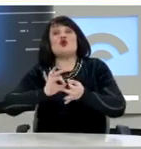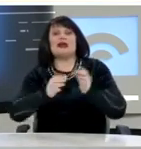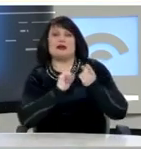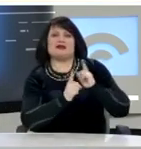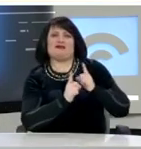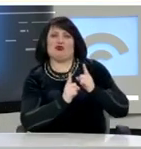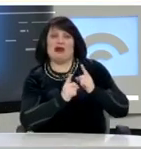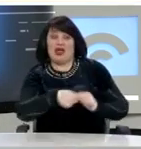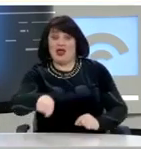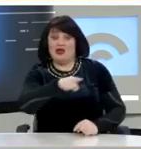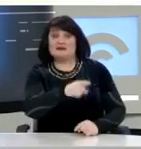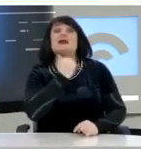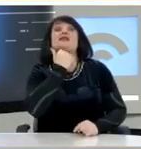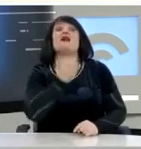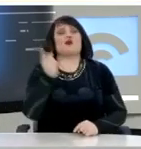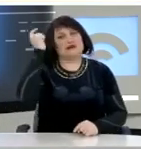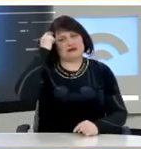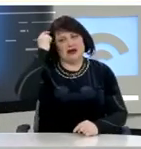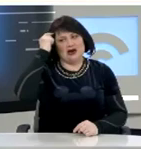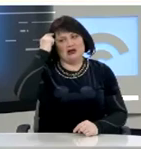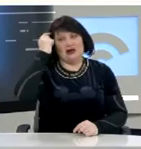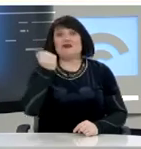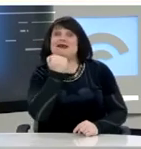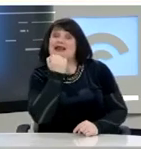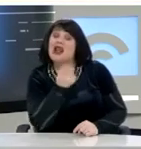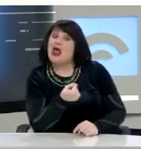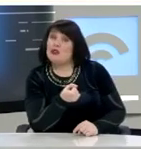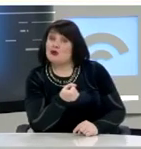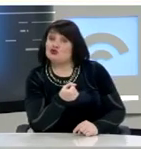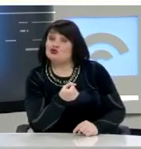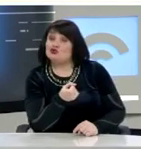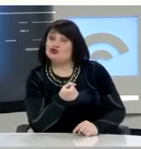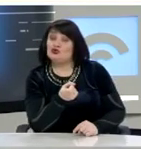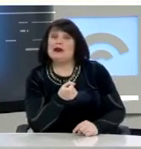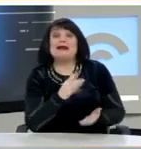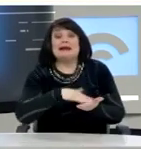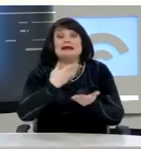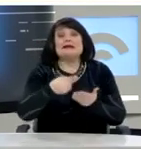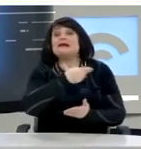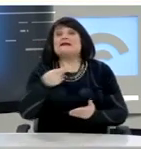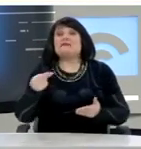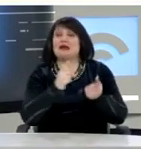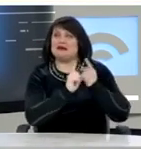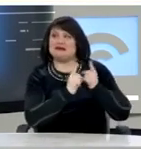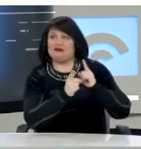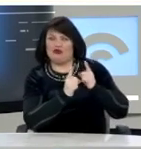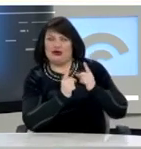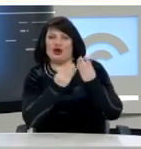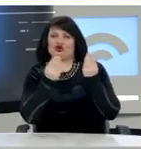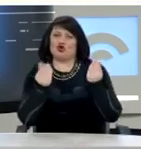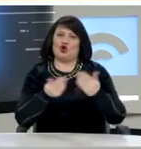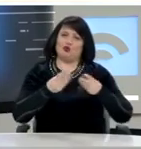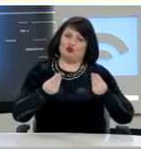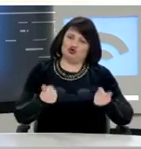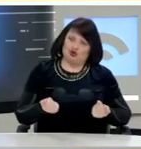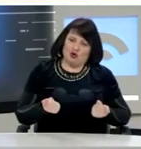οποία εσείς δεν μπορείτε να την καταλάβετε και κάνετε ένα μεγάλο λάθος. Ερμηνεύοντας τη συμφωνία με τον τρόπο που θα